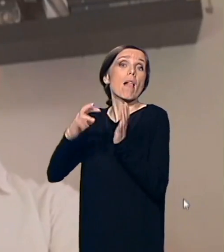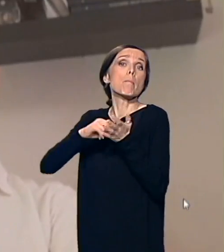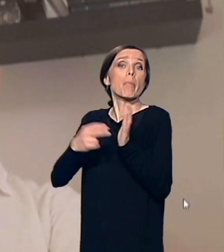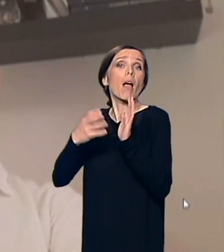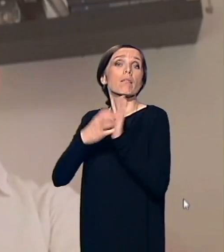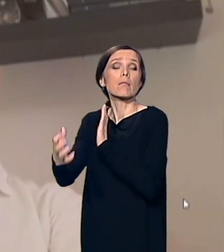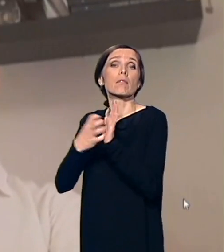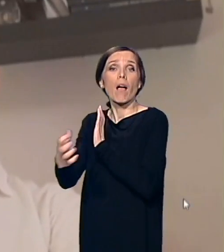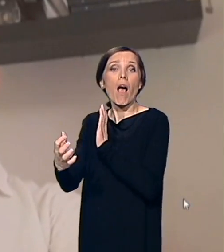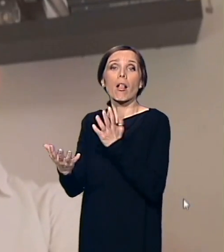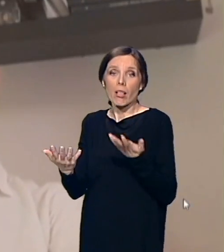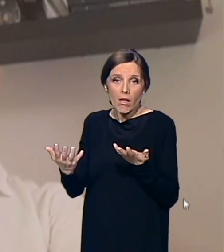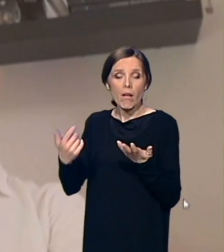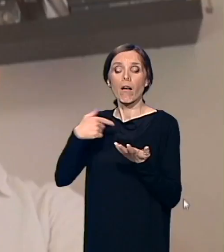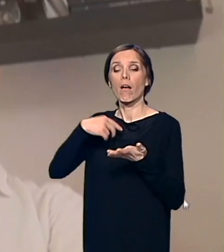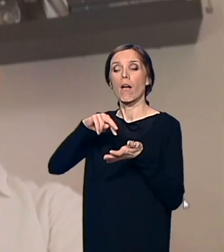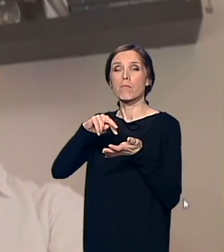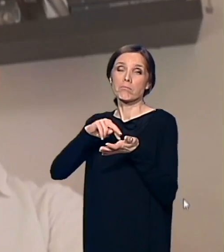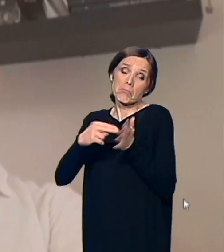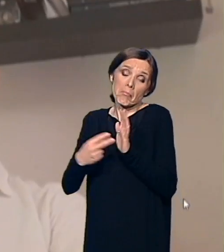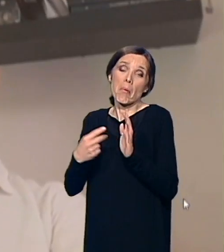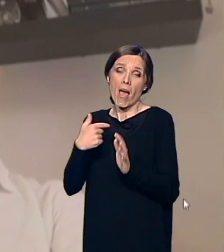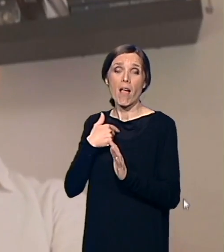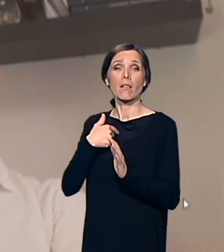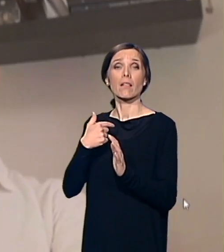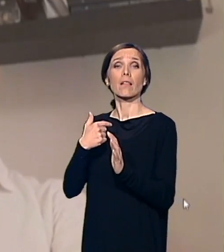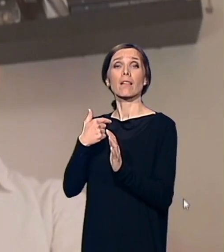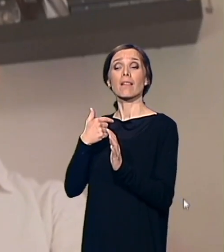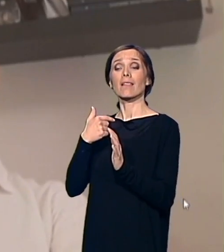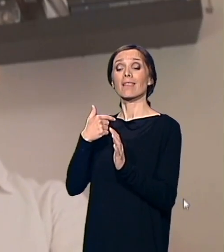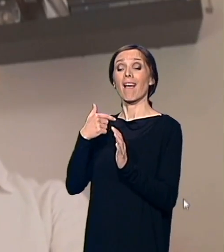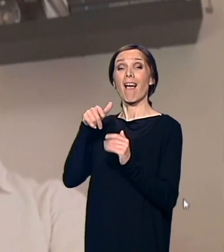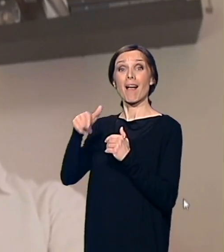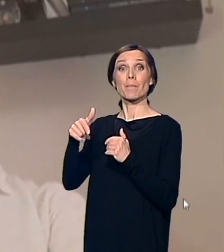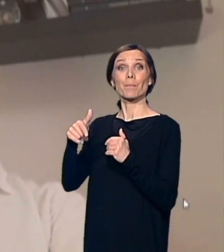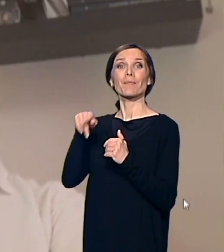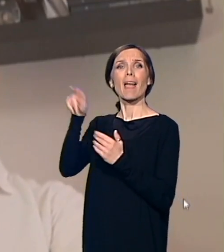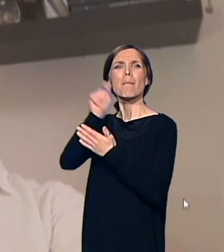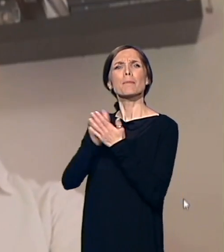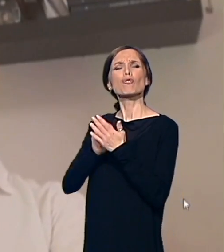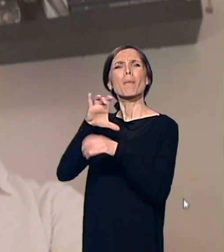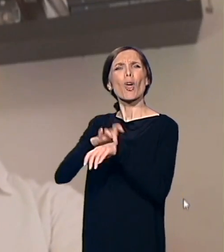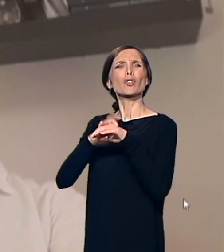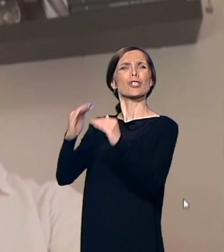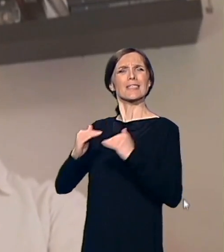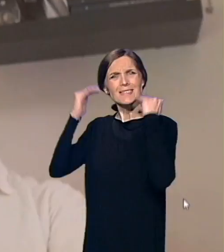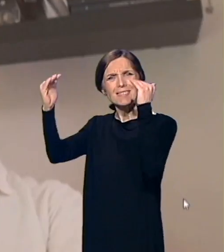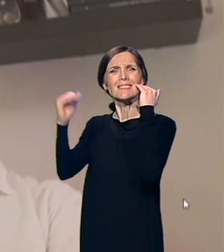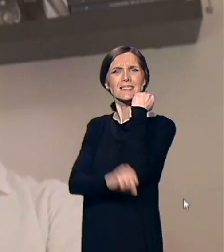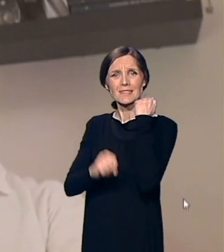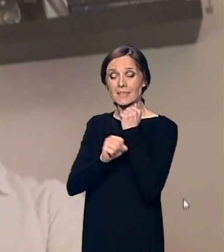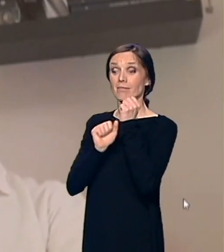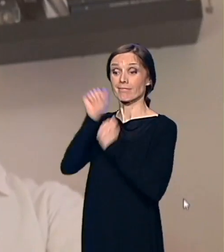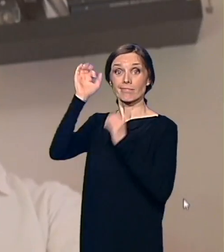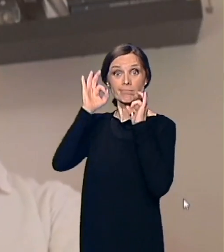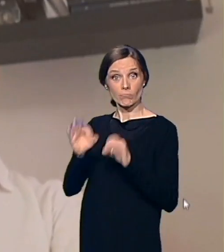a šta to znači, da ideje da se sad ovde dobije doktorska teza i da se završi doktorat